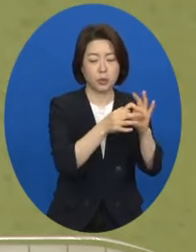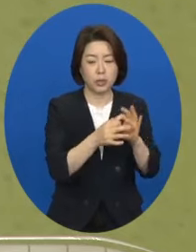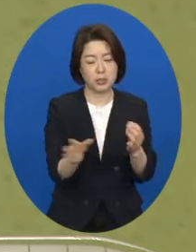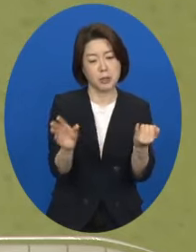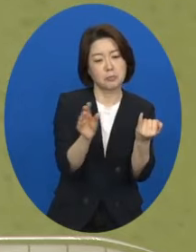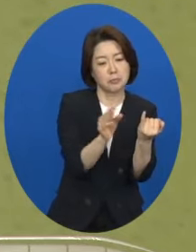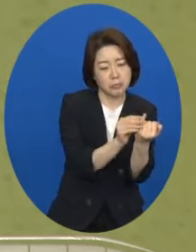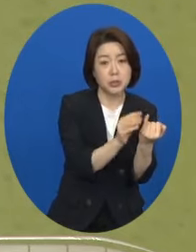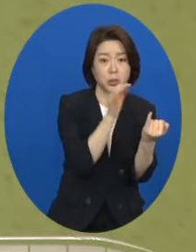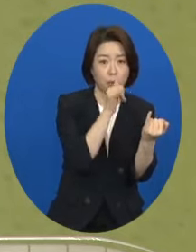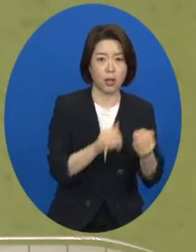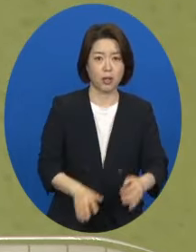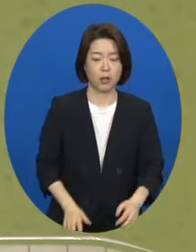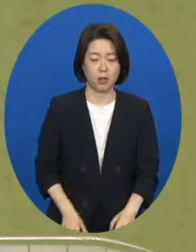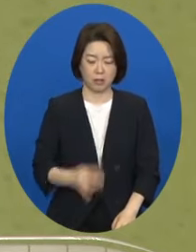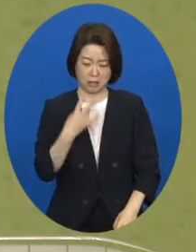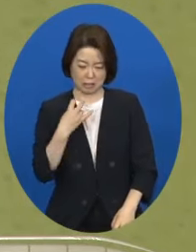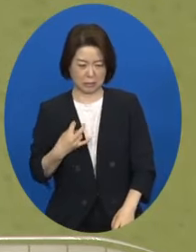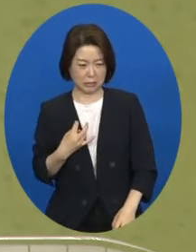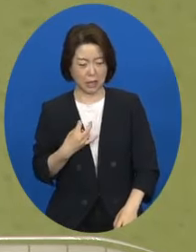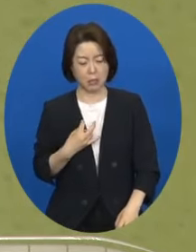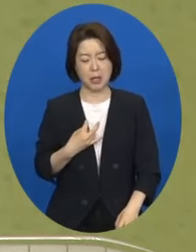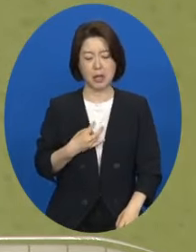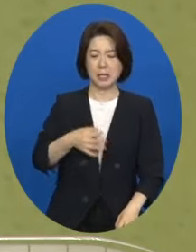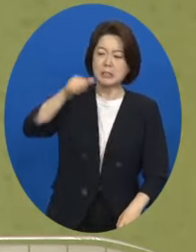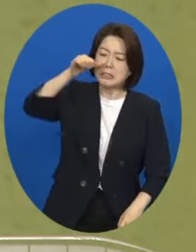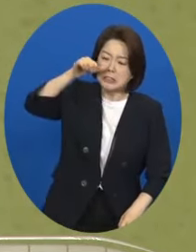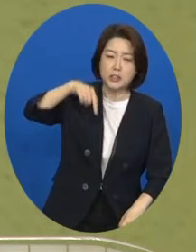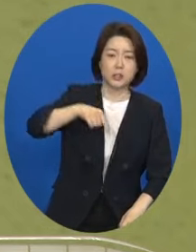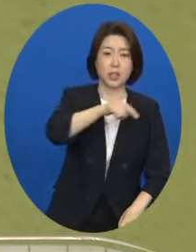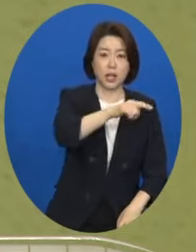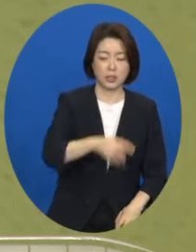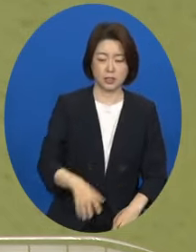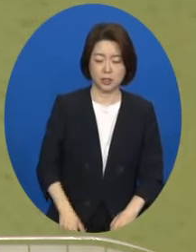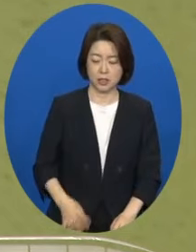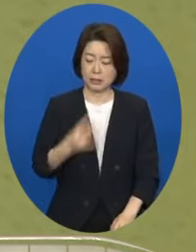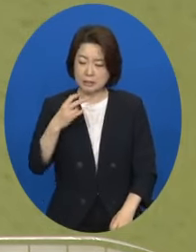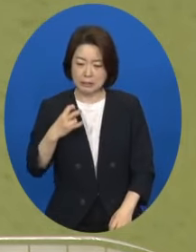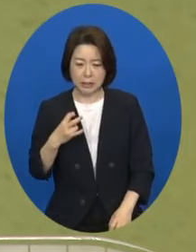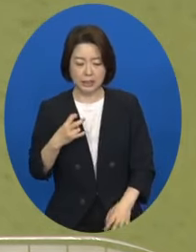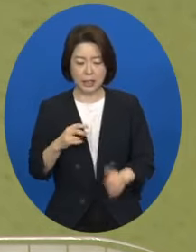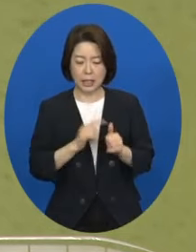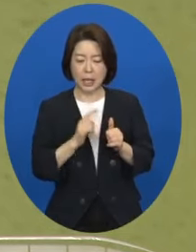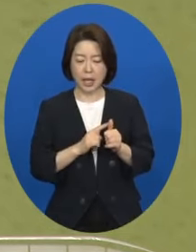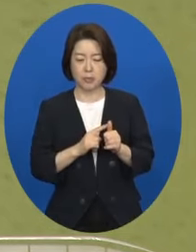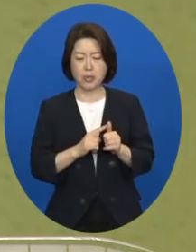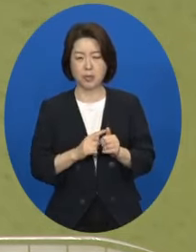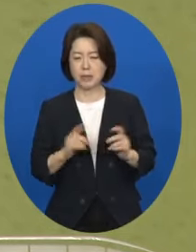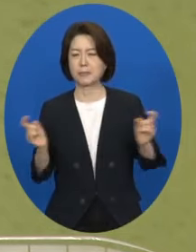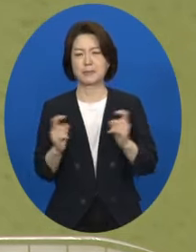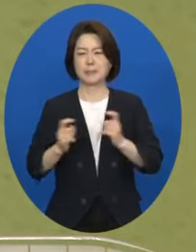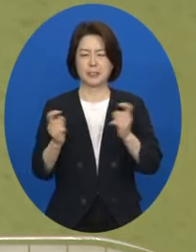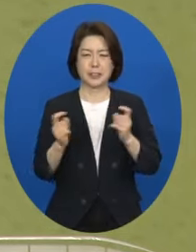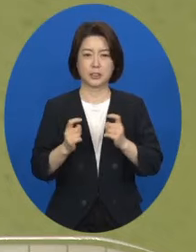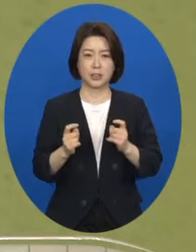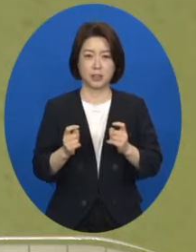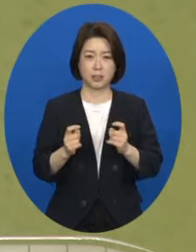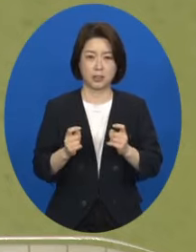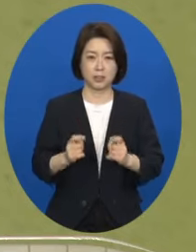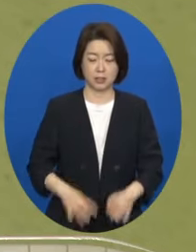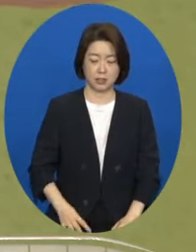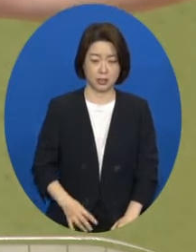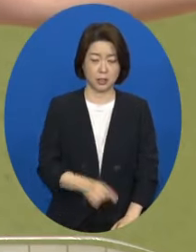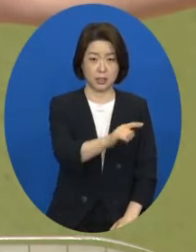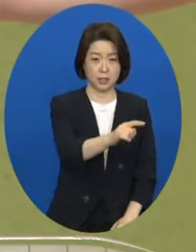하갈이 사라를 또 무시하니까 이것 때문에 또 사라가 아브라함을 욕하면서 부부싸움이 일어나고 결국에는 사라가 하갈을 학대하면서